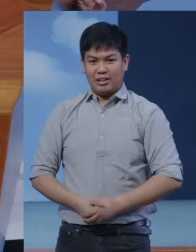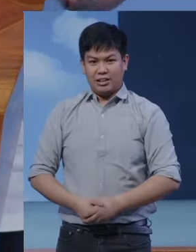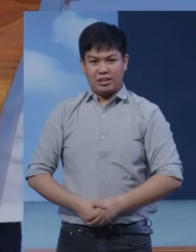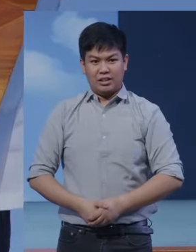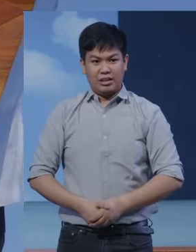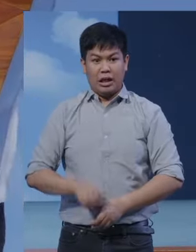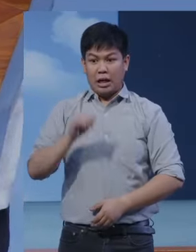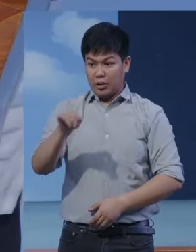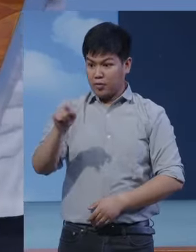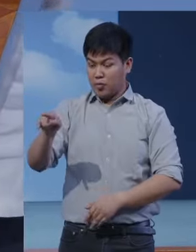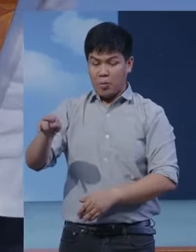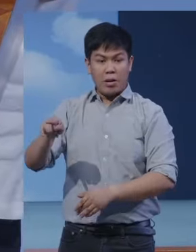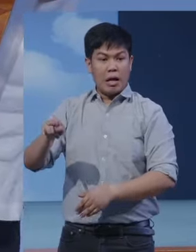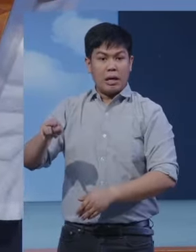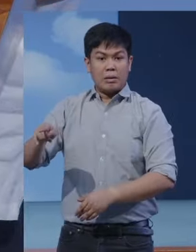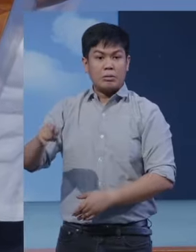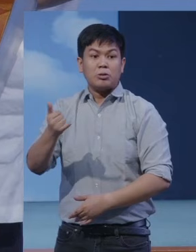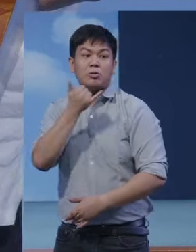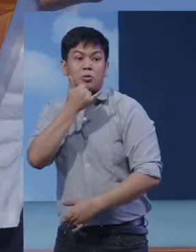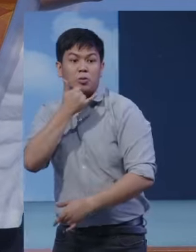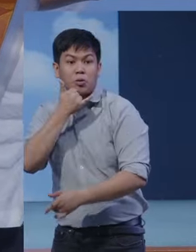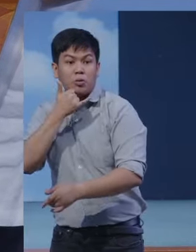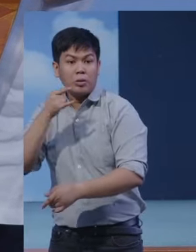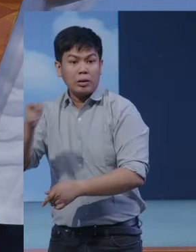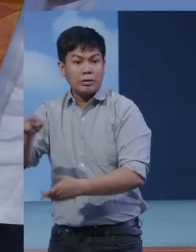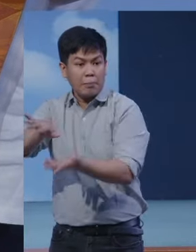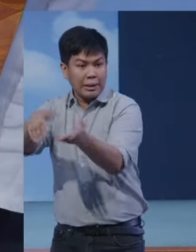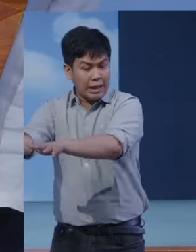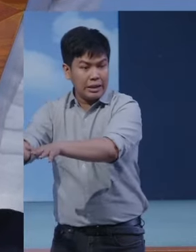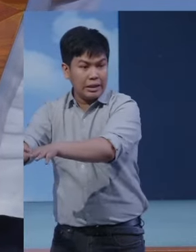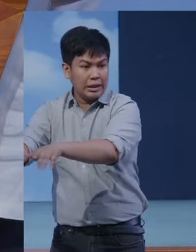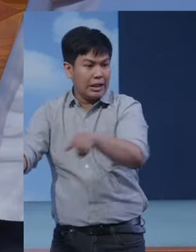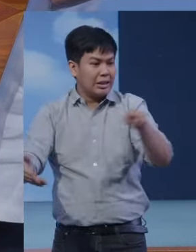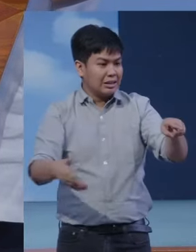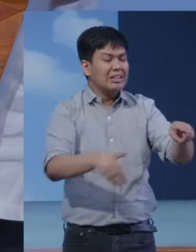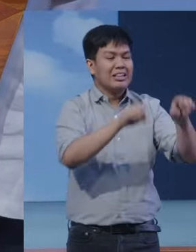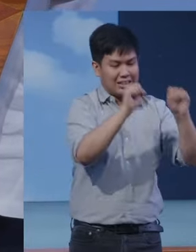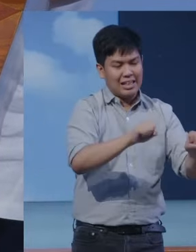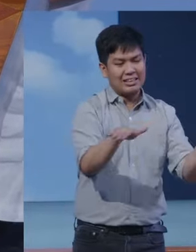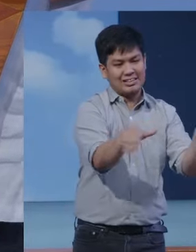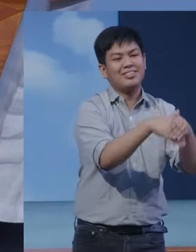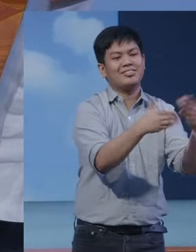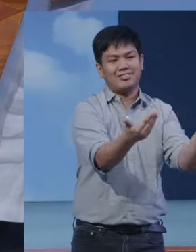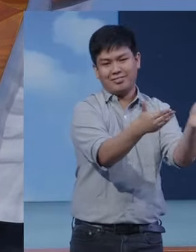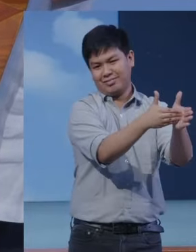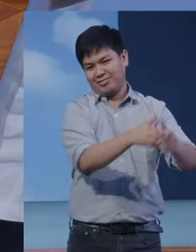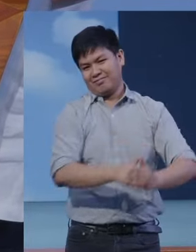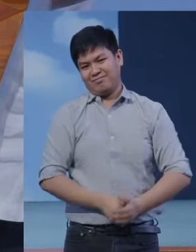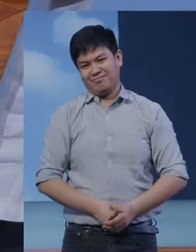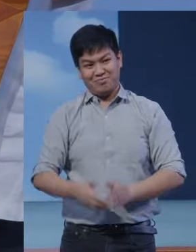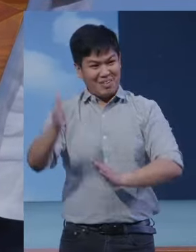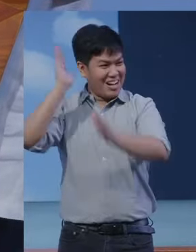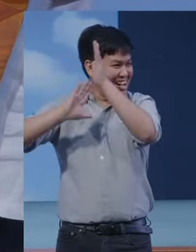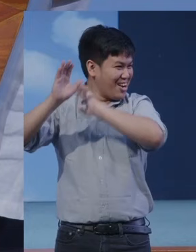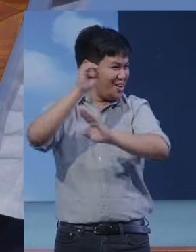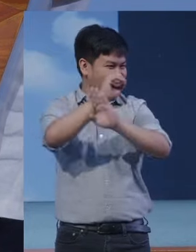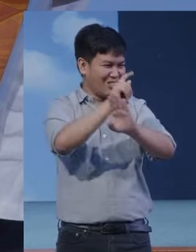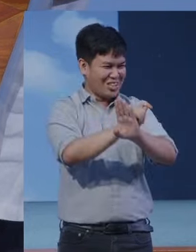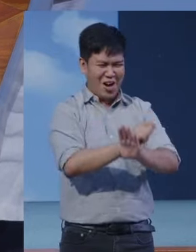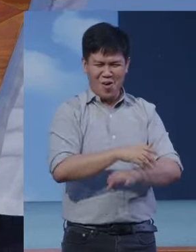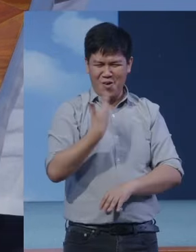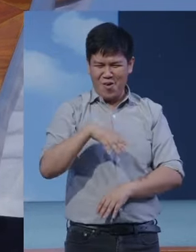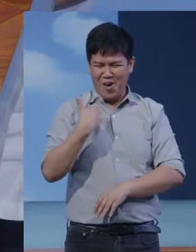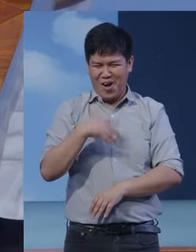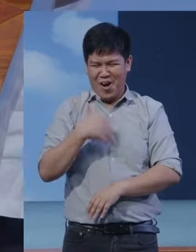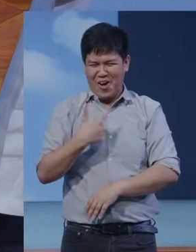yung kayong offending spouse libre magasawa muli so hindi